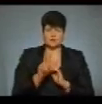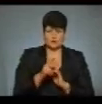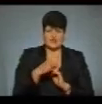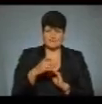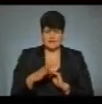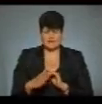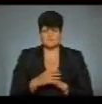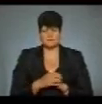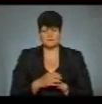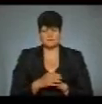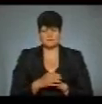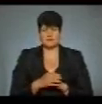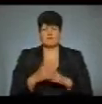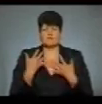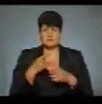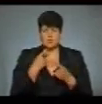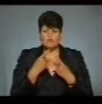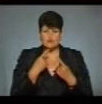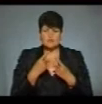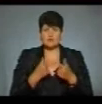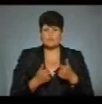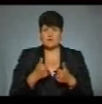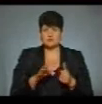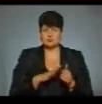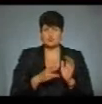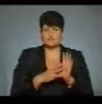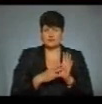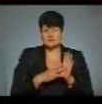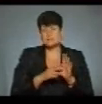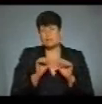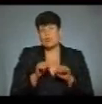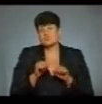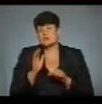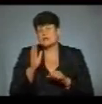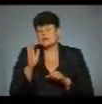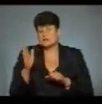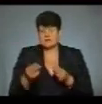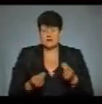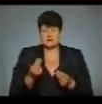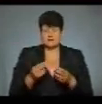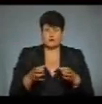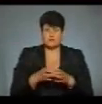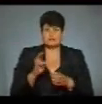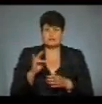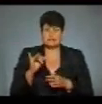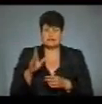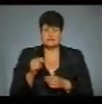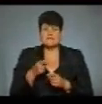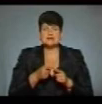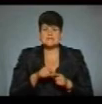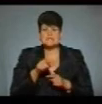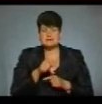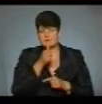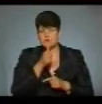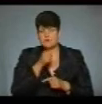хвилинах. Як уже зазначалося, у матчі зіграли 8 потенційних гравців команди «Ниви». Це для них один із випробувальних матчів